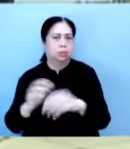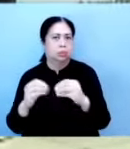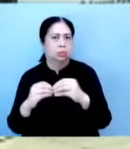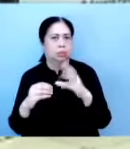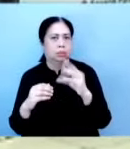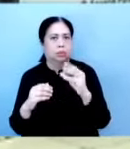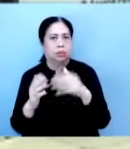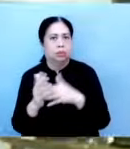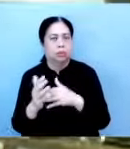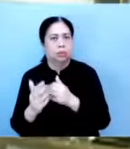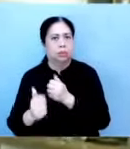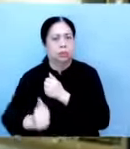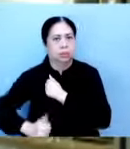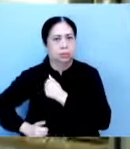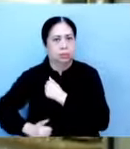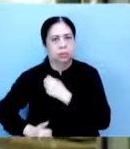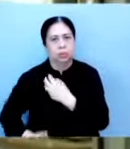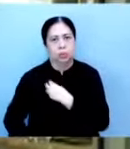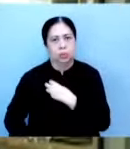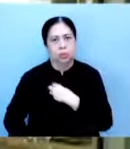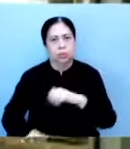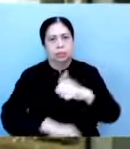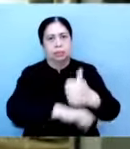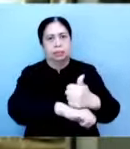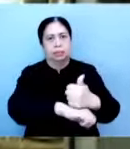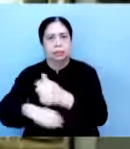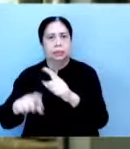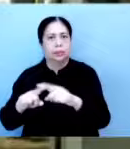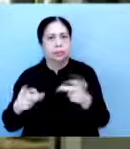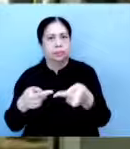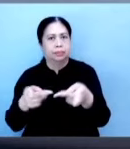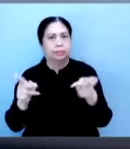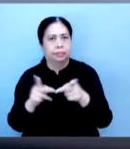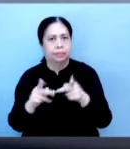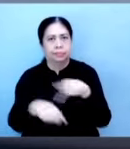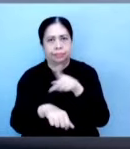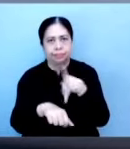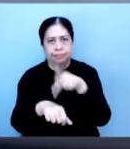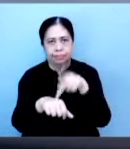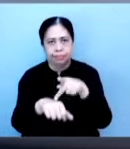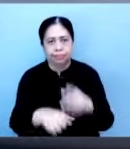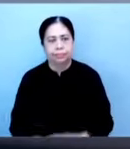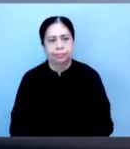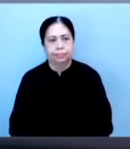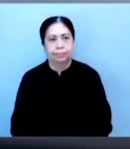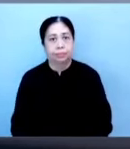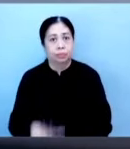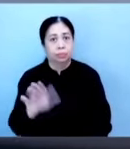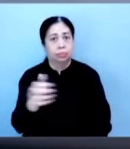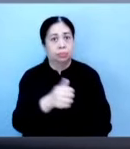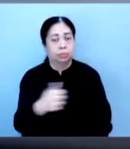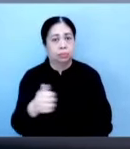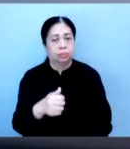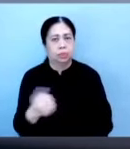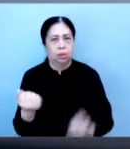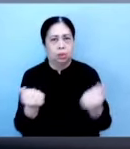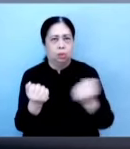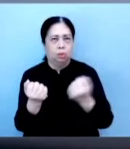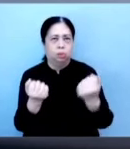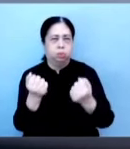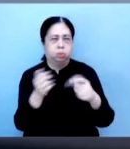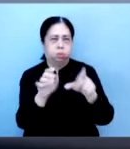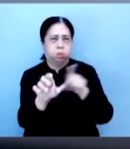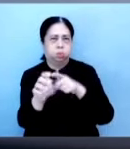pulis na ide-deploy sa iba't ibang bahagi ng bansa sa mga babyahe ng long drive diyan ngayong semana